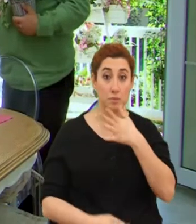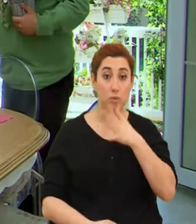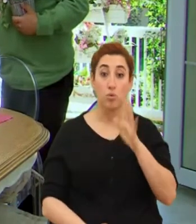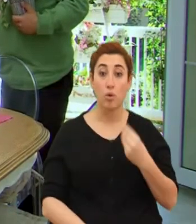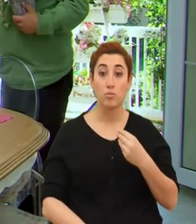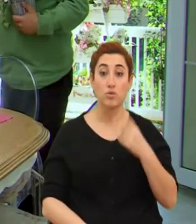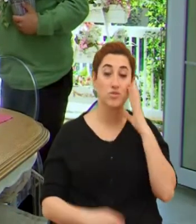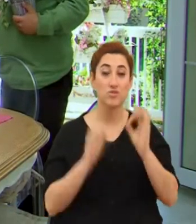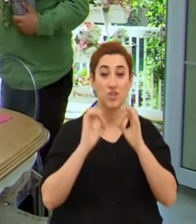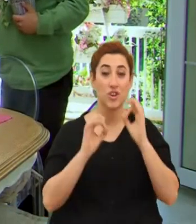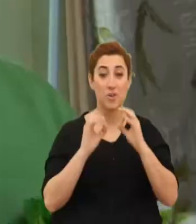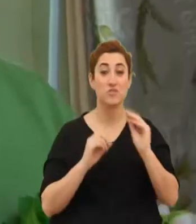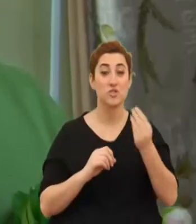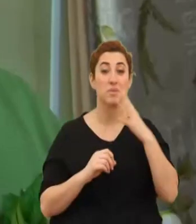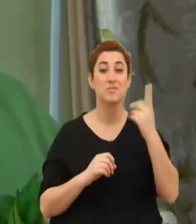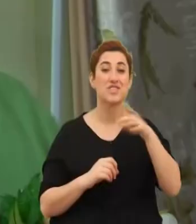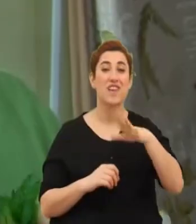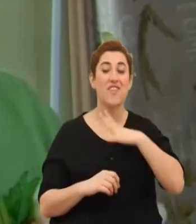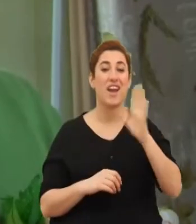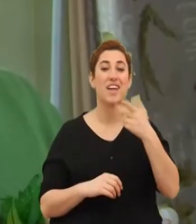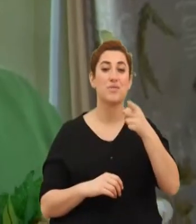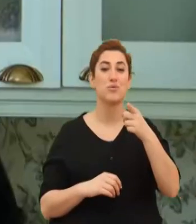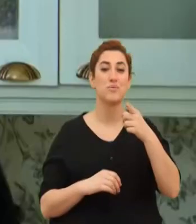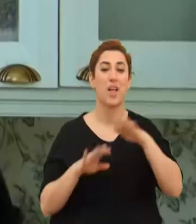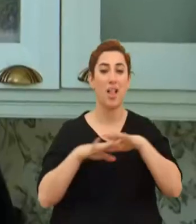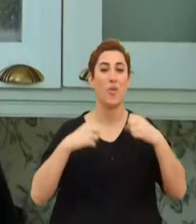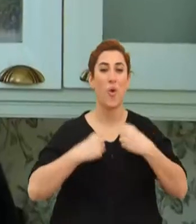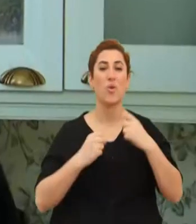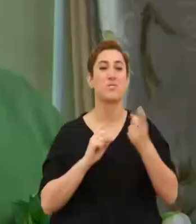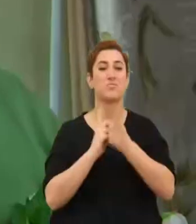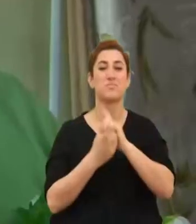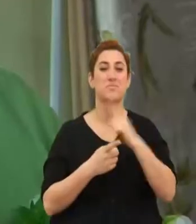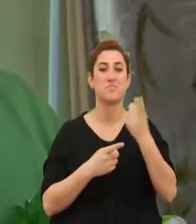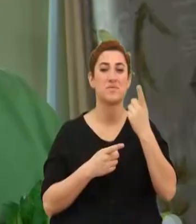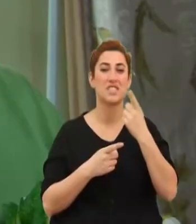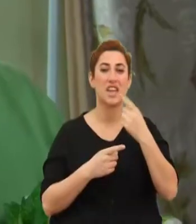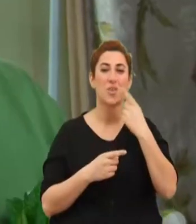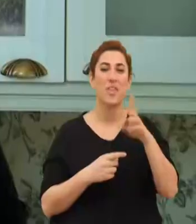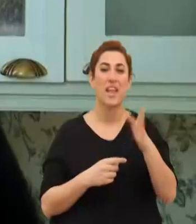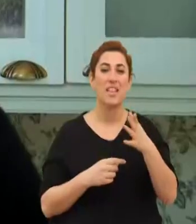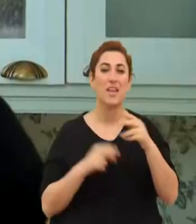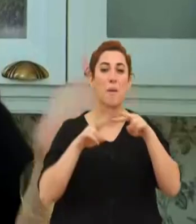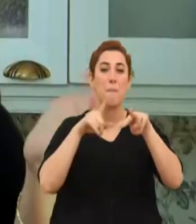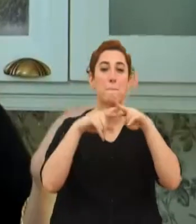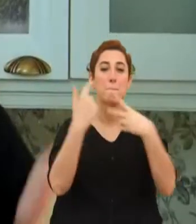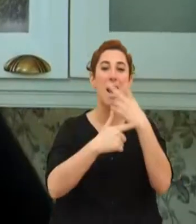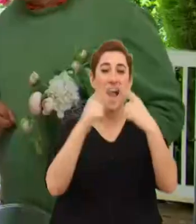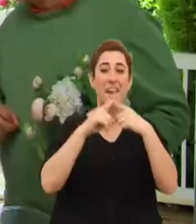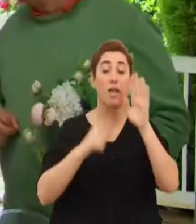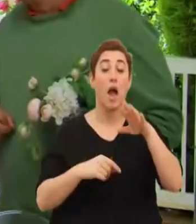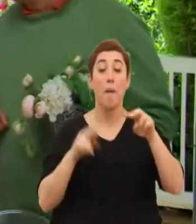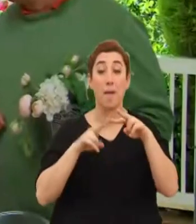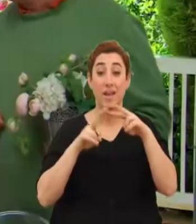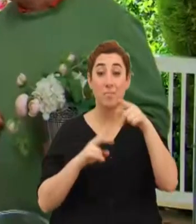musun? Ne? Kızım çikap hiç şey yapmasa, şey var ya hani böyle halı, koltuk moltuk hani haytut bir şeyler diyorsunuz onlara. Mayt, maytla, mayt, mayt.